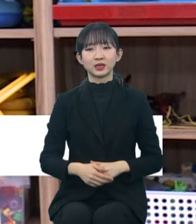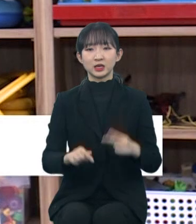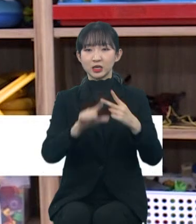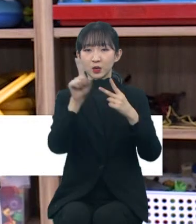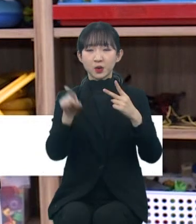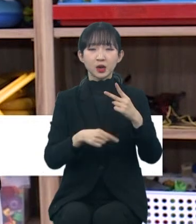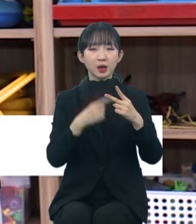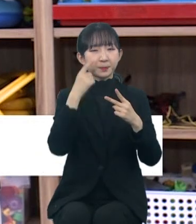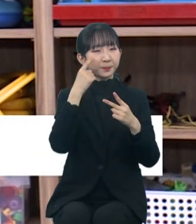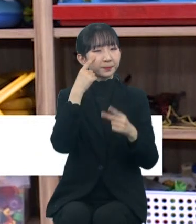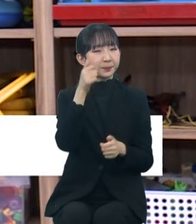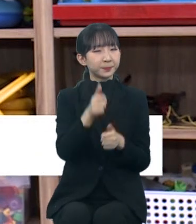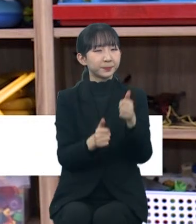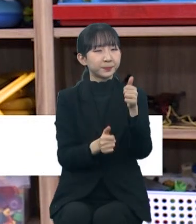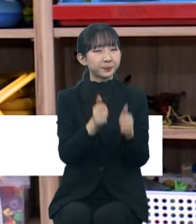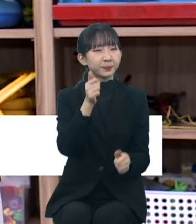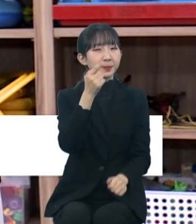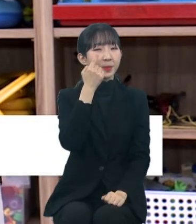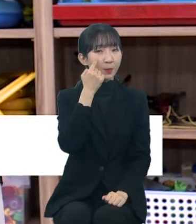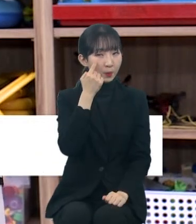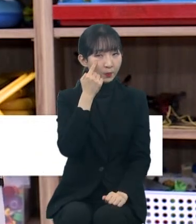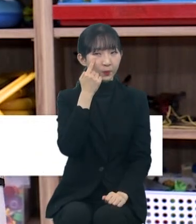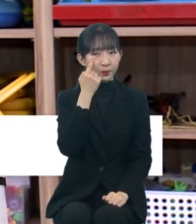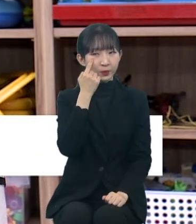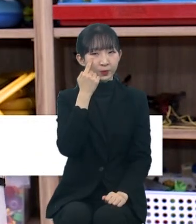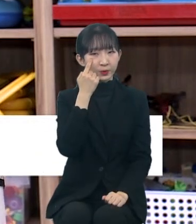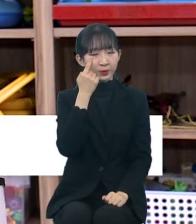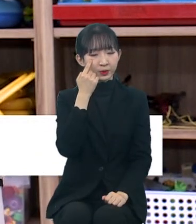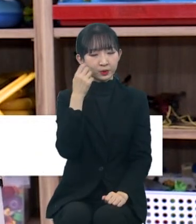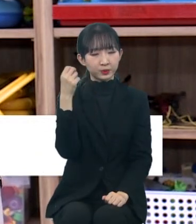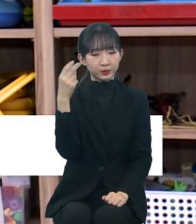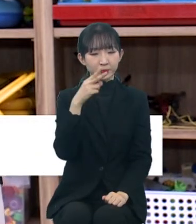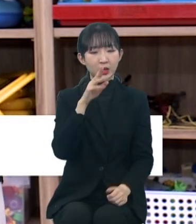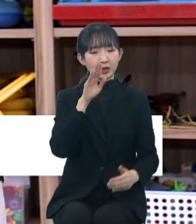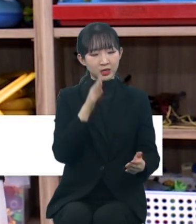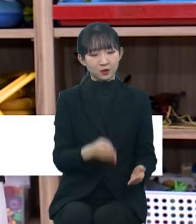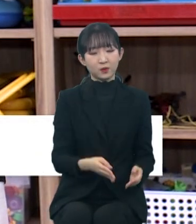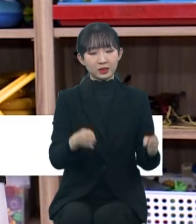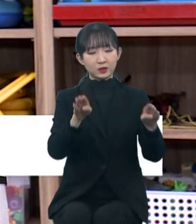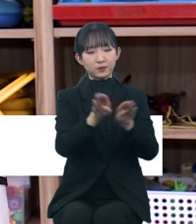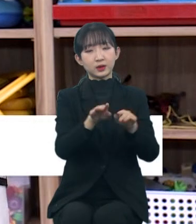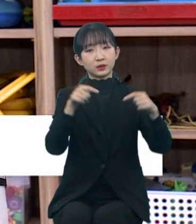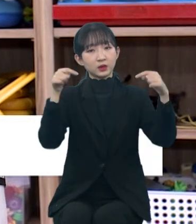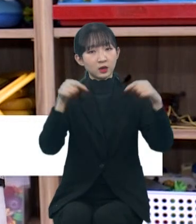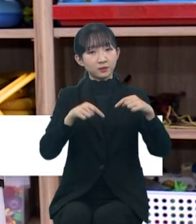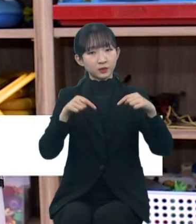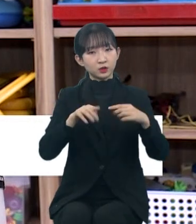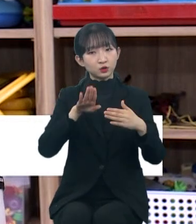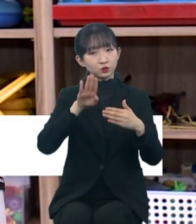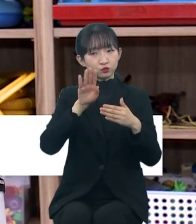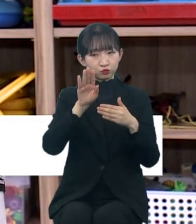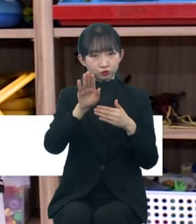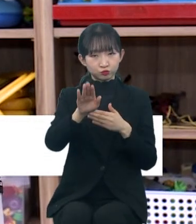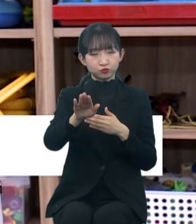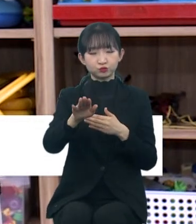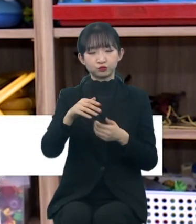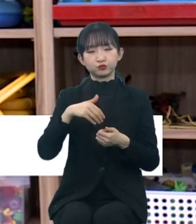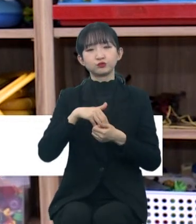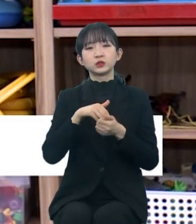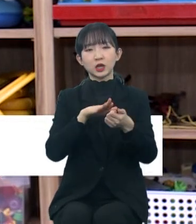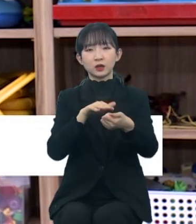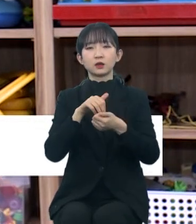2월 달에는 시범 실시를 하고요. 그 대상 기관과 협의를 한 후에 지금 점차적으로 수리